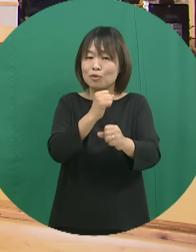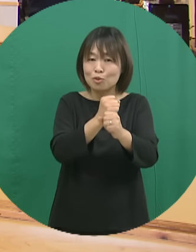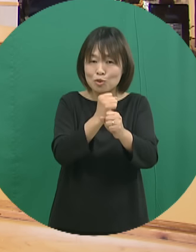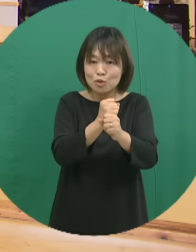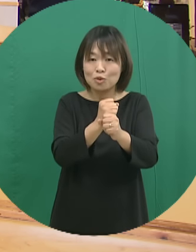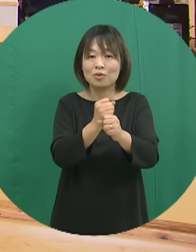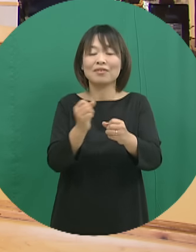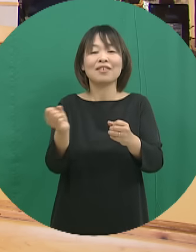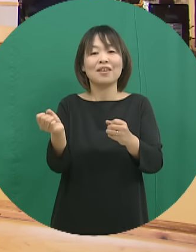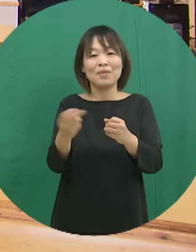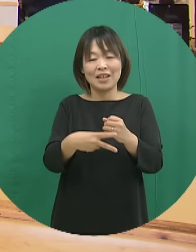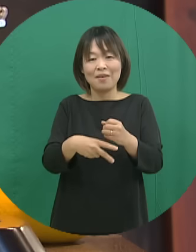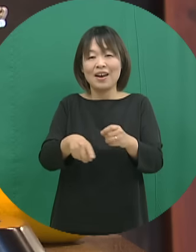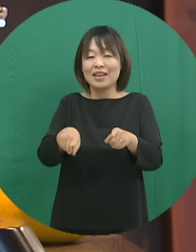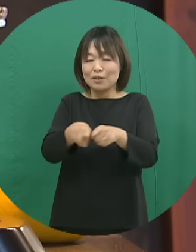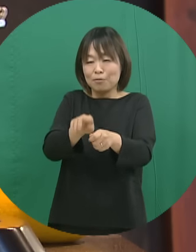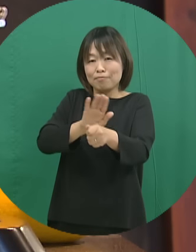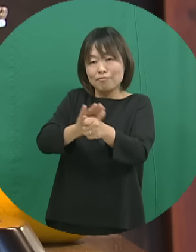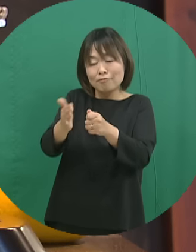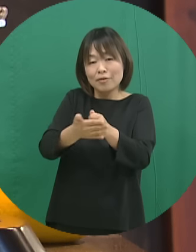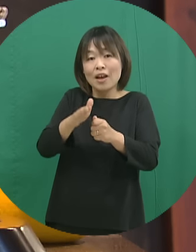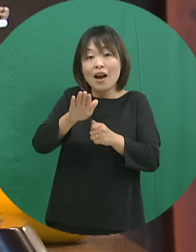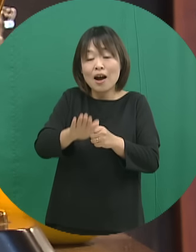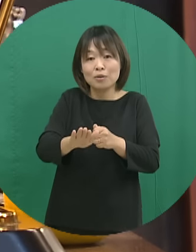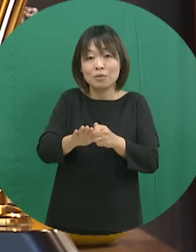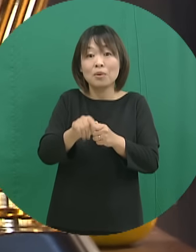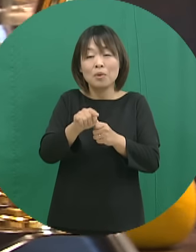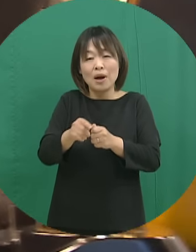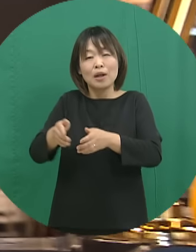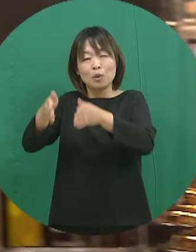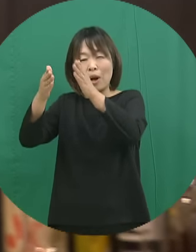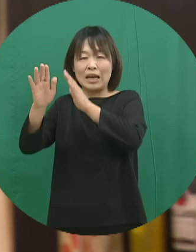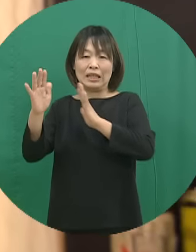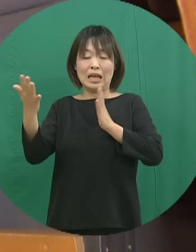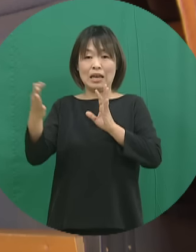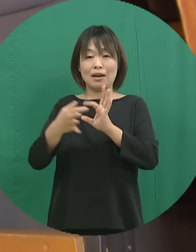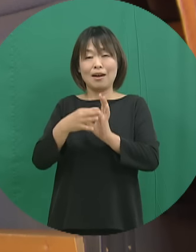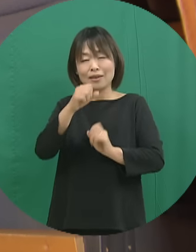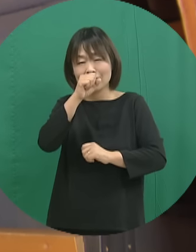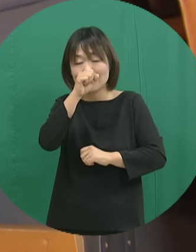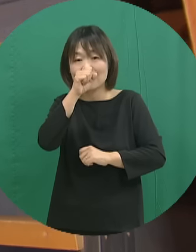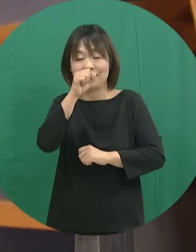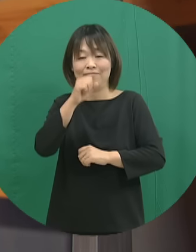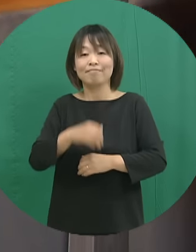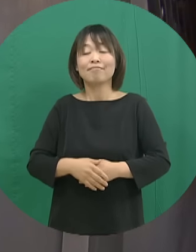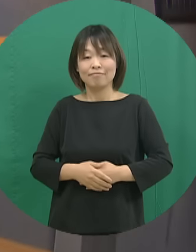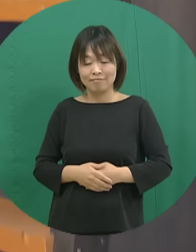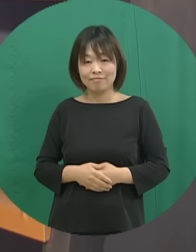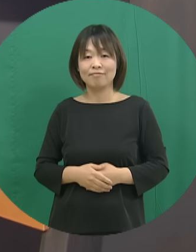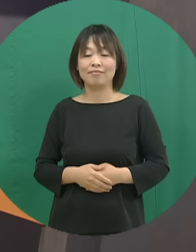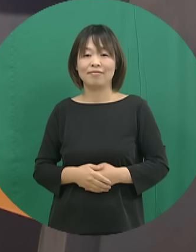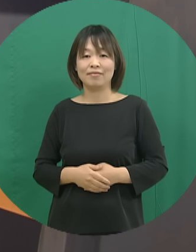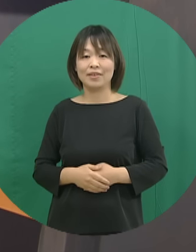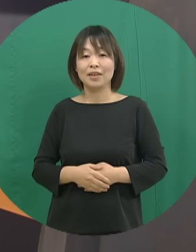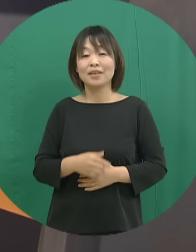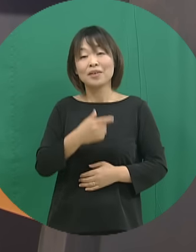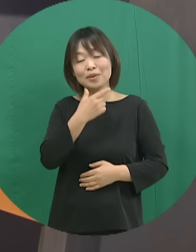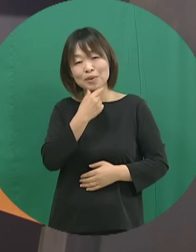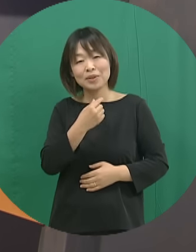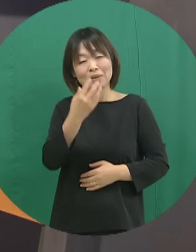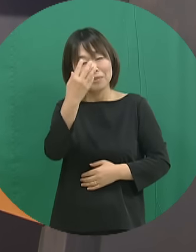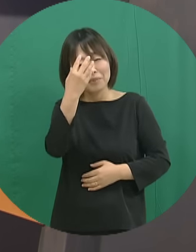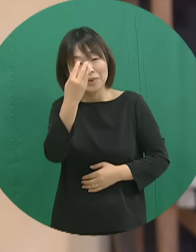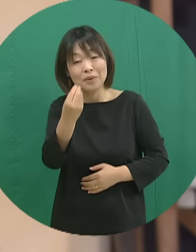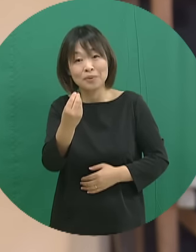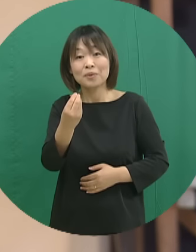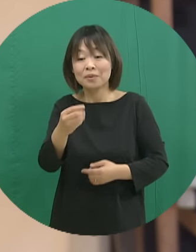こう何かを作っていくとか、一緒に暮らすみたいな感覚は都会にはなくいいなと思うので、そういったことを好き